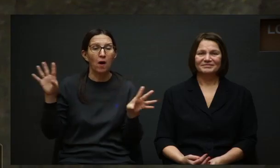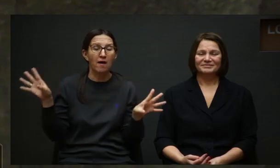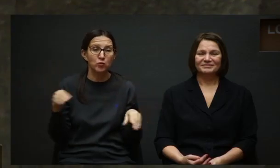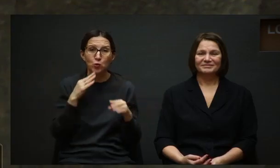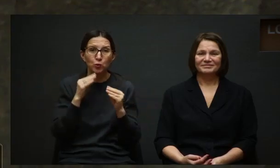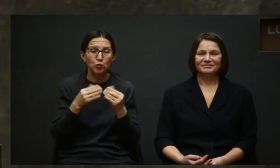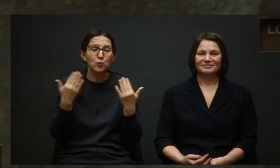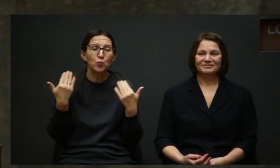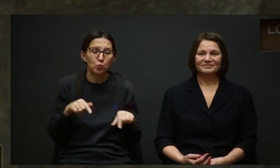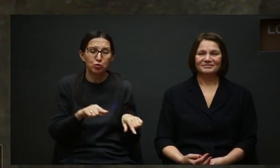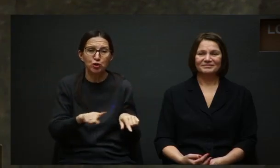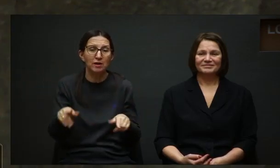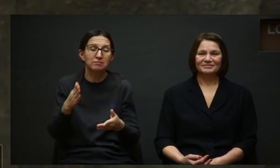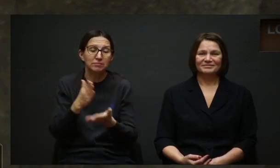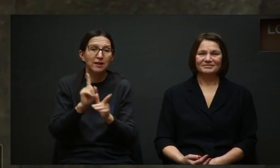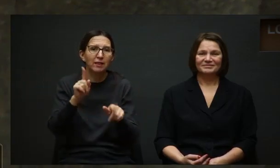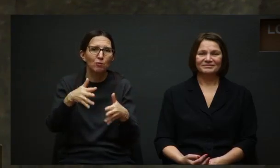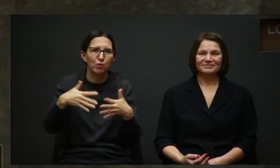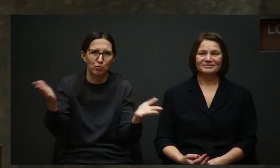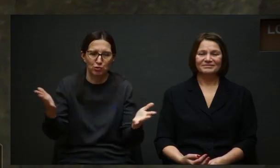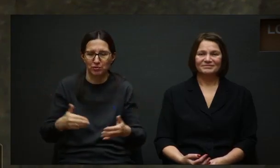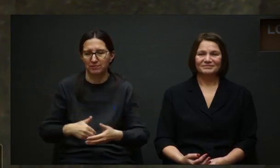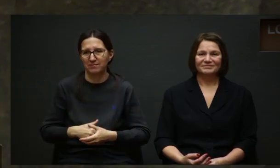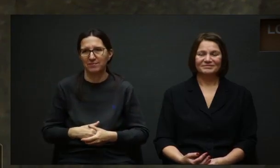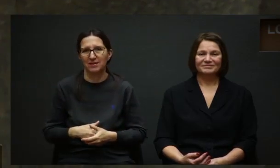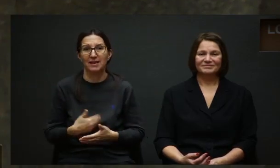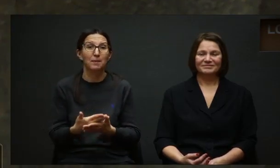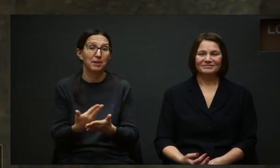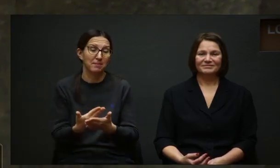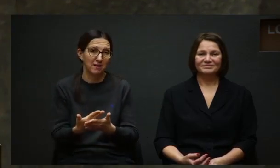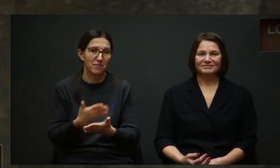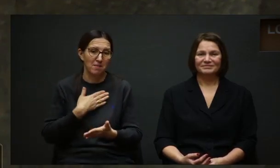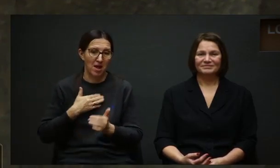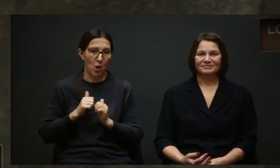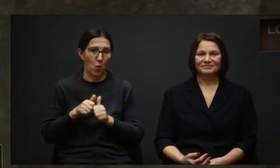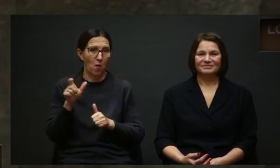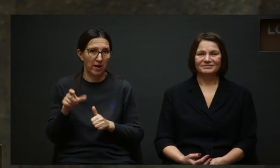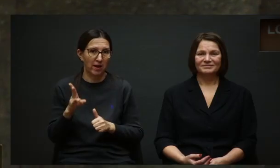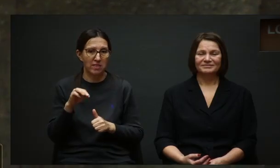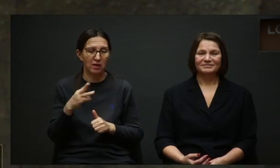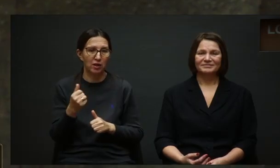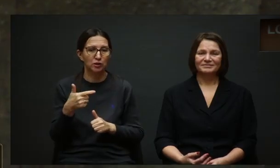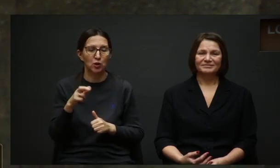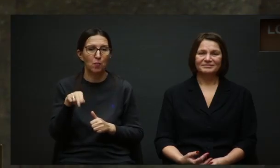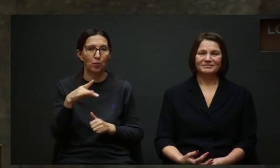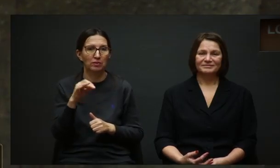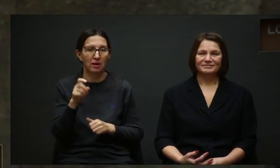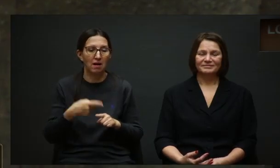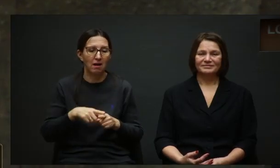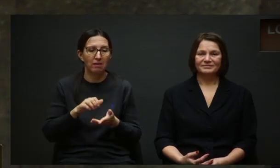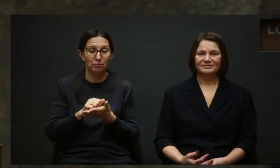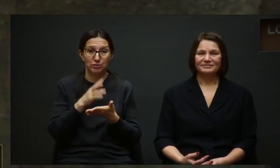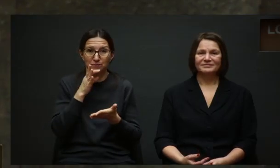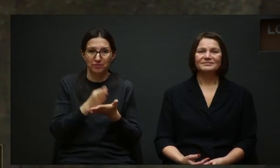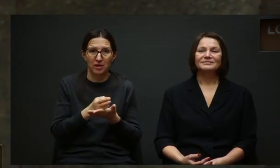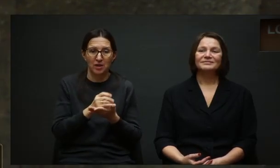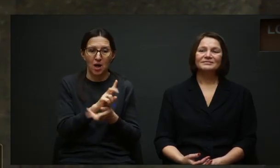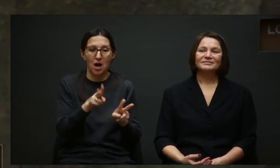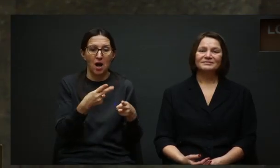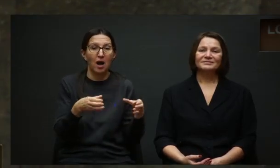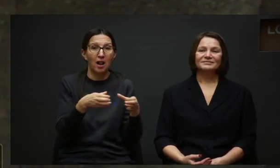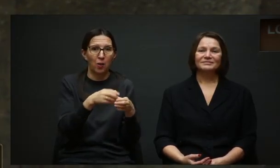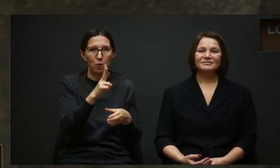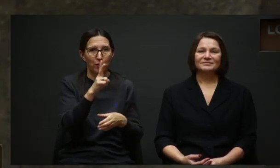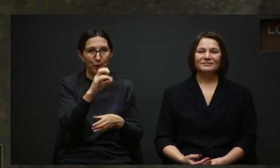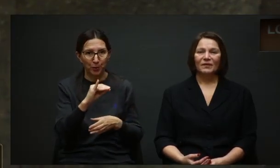самое происходит здесь, только больше. Например, моя коллега Наташа Гомберг, которая занимается тем самым клубом QI, который